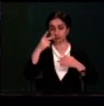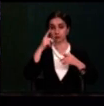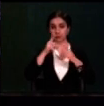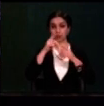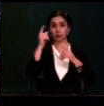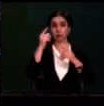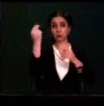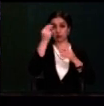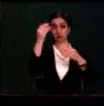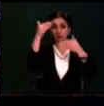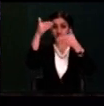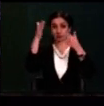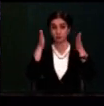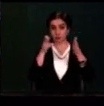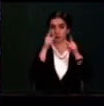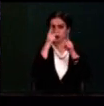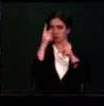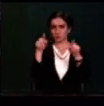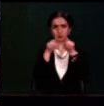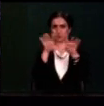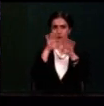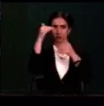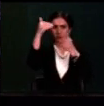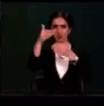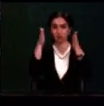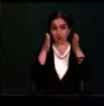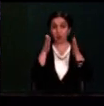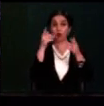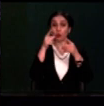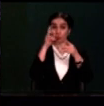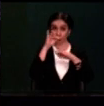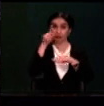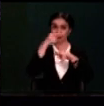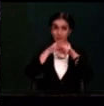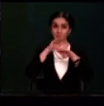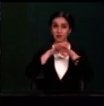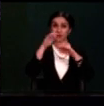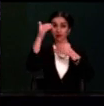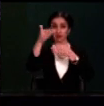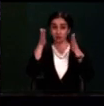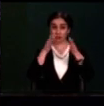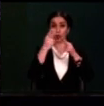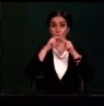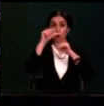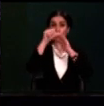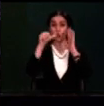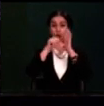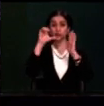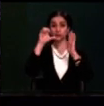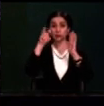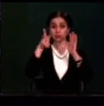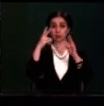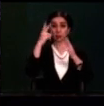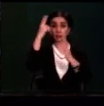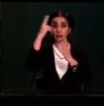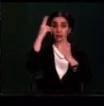qiling. Berilishiga ko'ra kvadratimizning tomoni 16 cm edi. Demak, diagonallari kesishish nuqtasida teng 2 ga